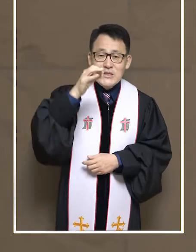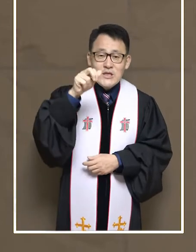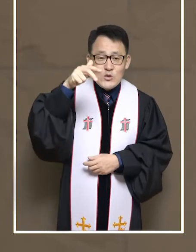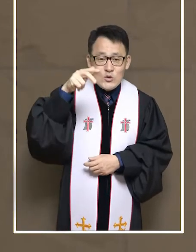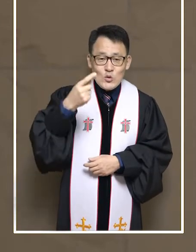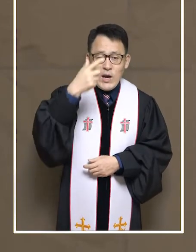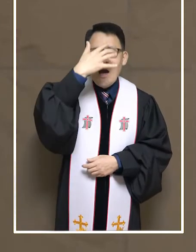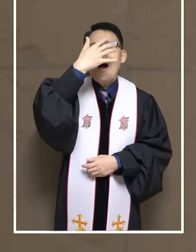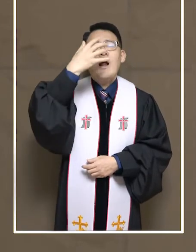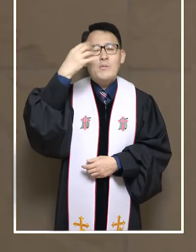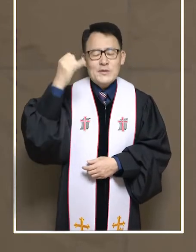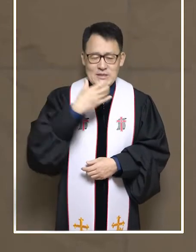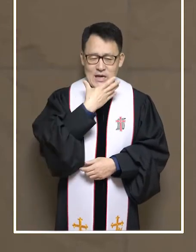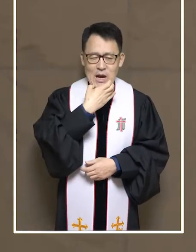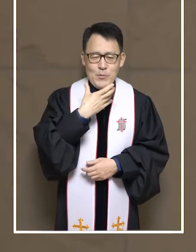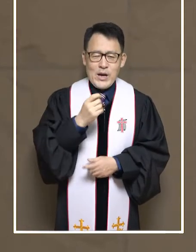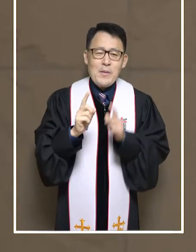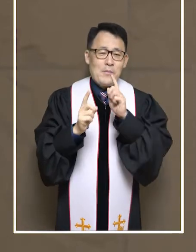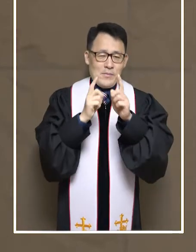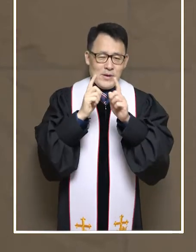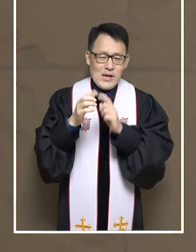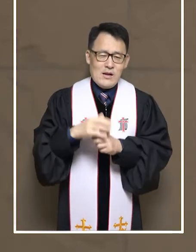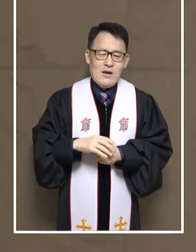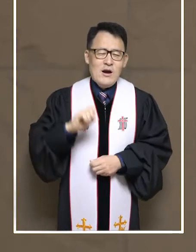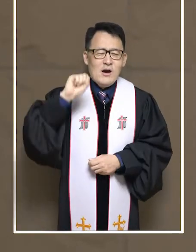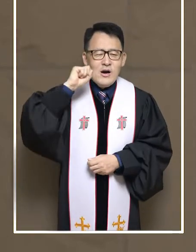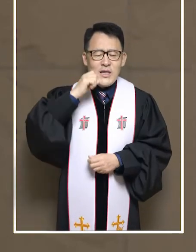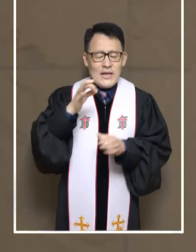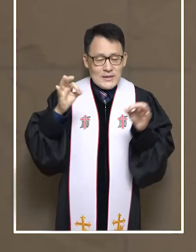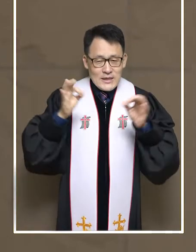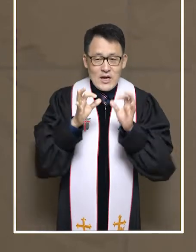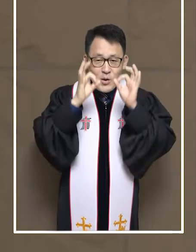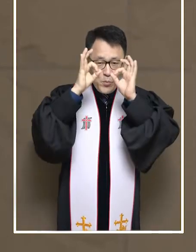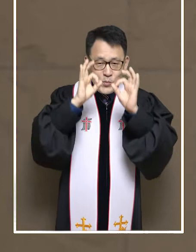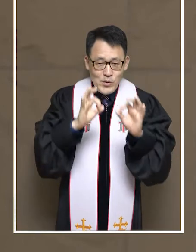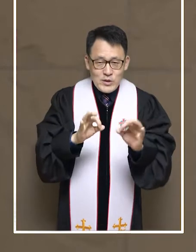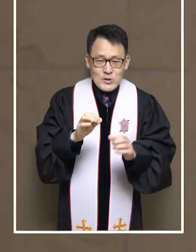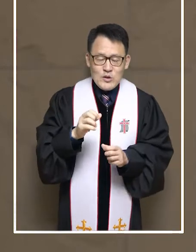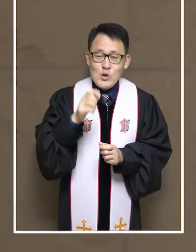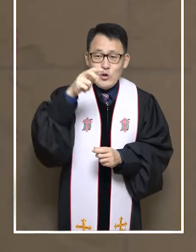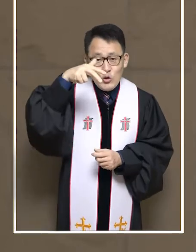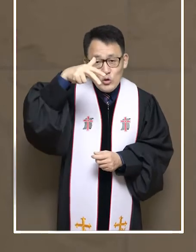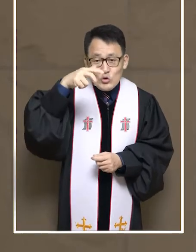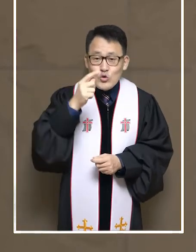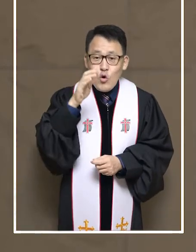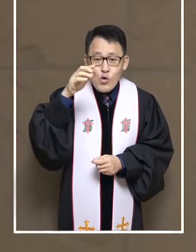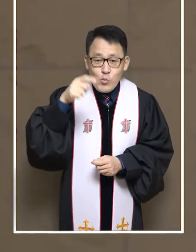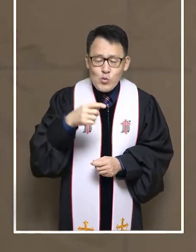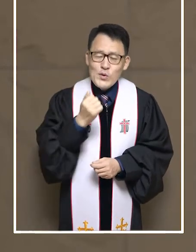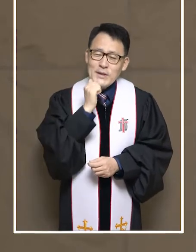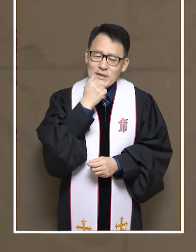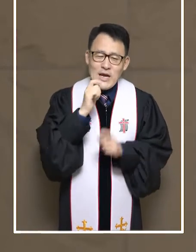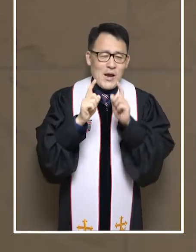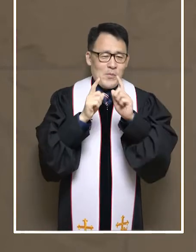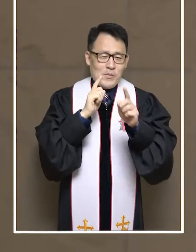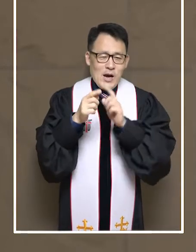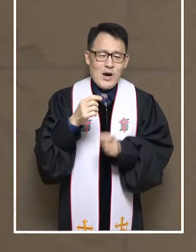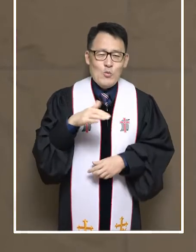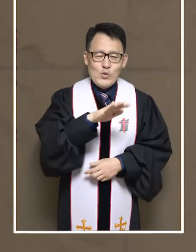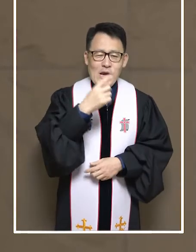이야기, 그리고 어렸을 때 잠시 보았던 조부 이삭의 이야기, 그리고 우리 아버지